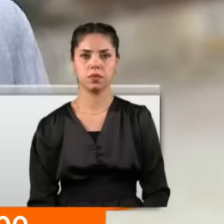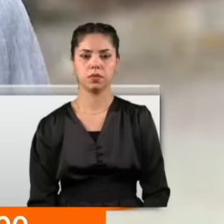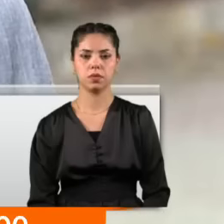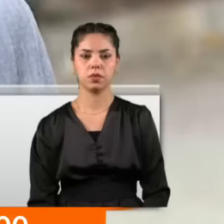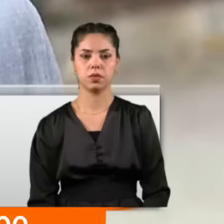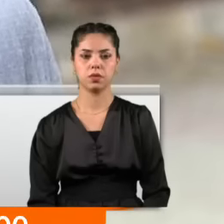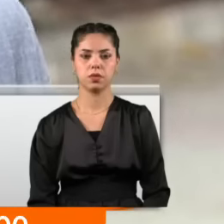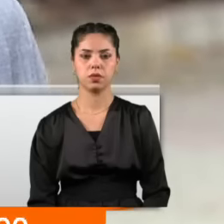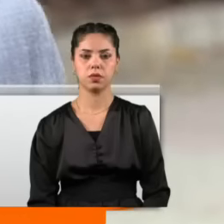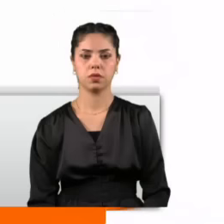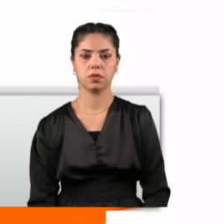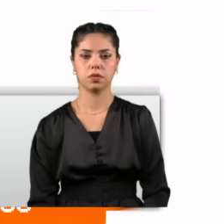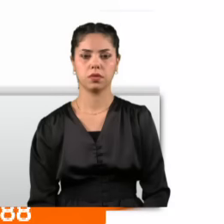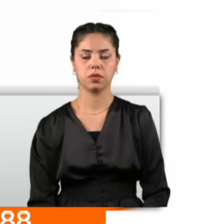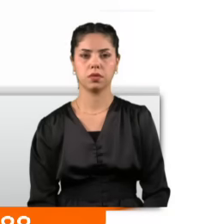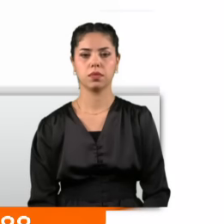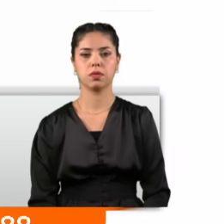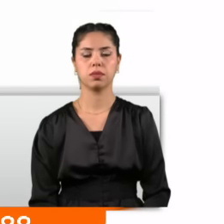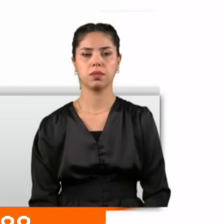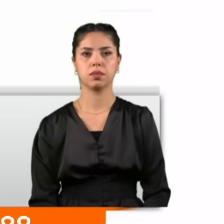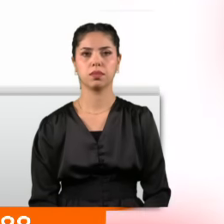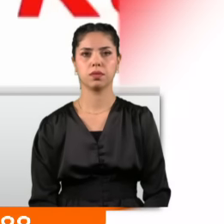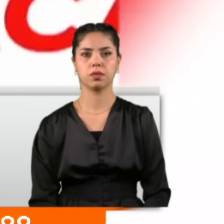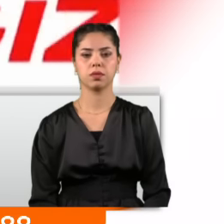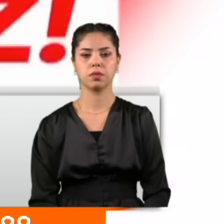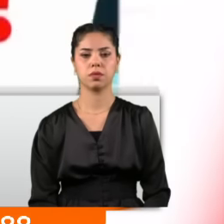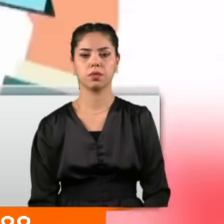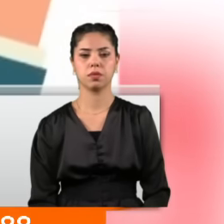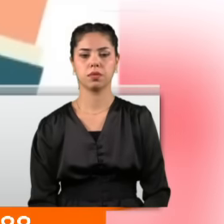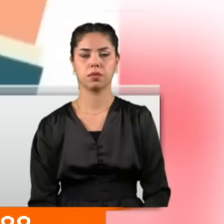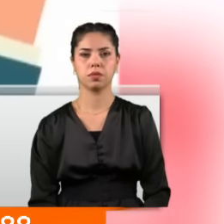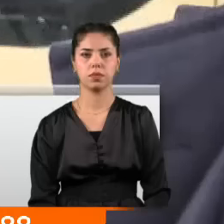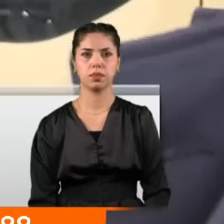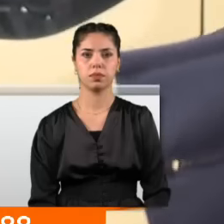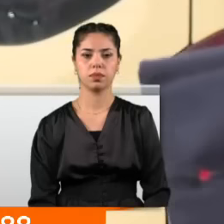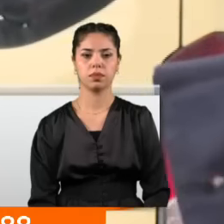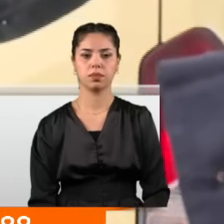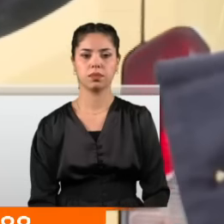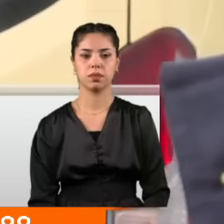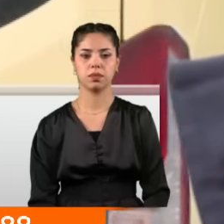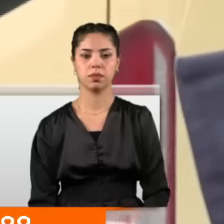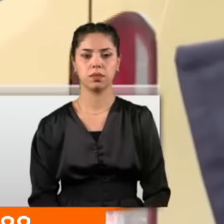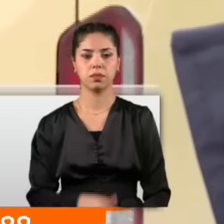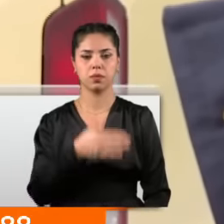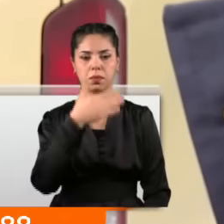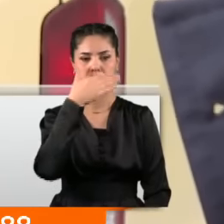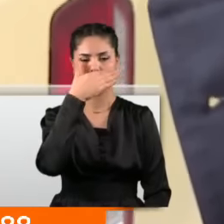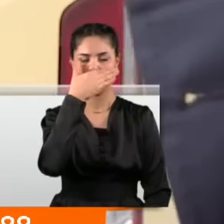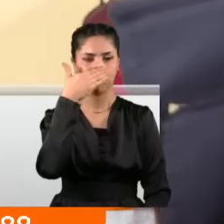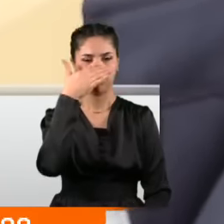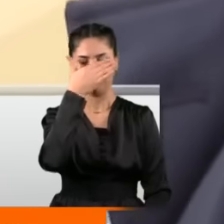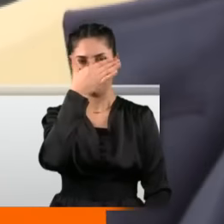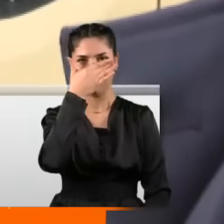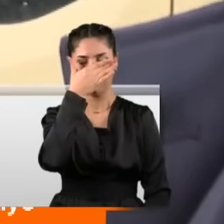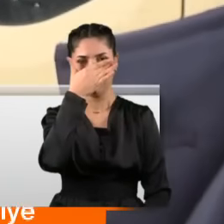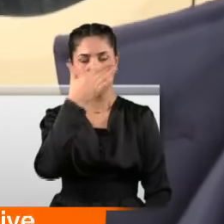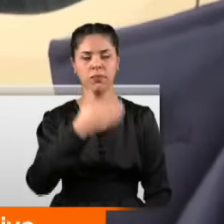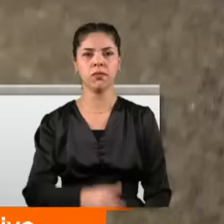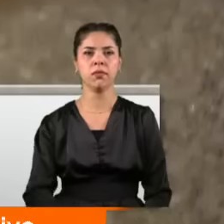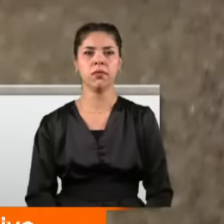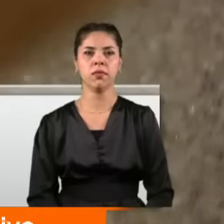Bu nasıl bir zam böyle? İstanbullulara suyu ucuza kullandıracağız. Her dönem faturalarımızın %10, %15